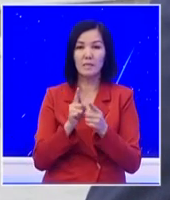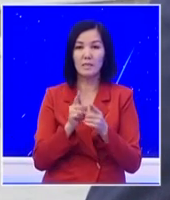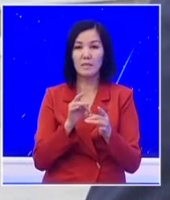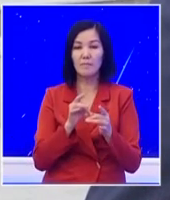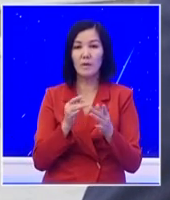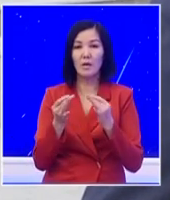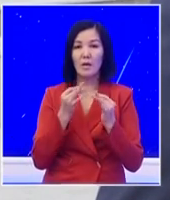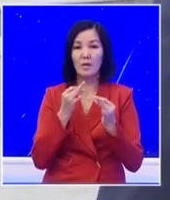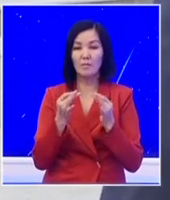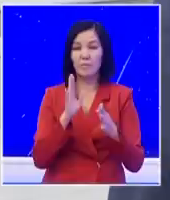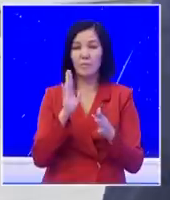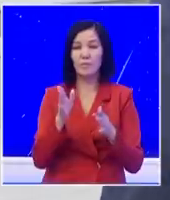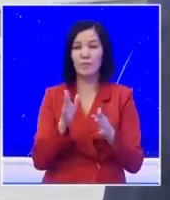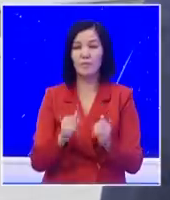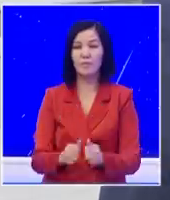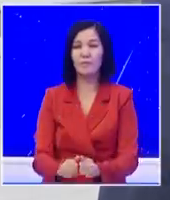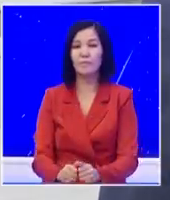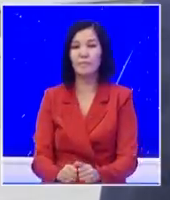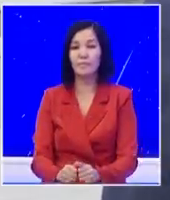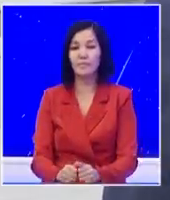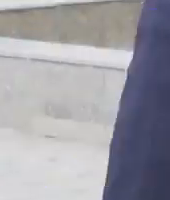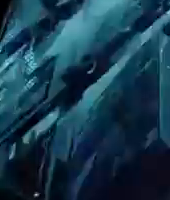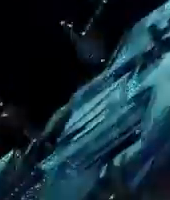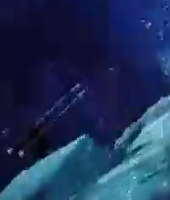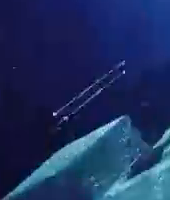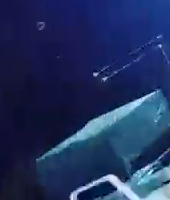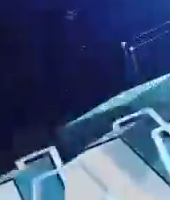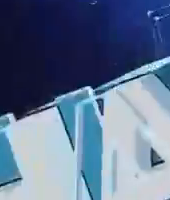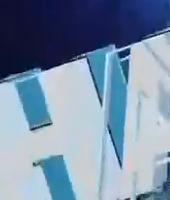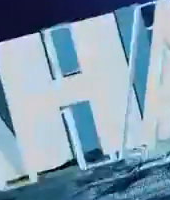айтқан мәселесі бойынша толықтай түсіндіру жұмыстарын жүргіземіз.